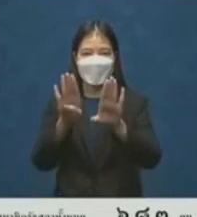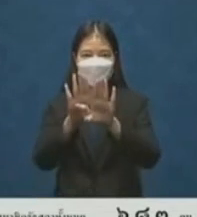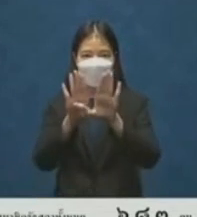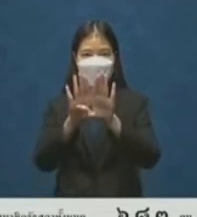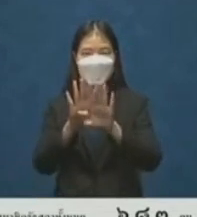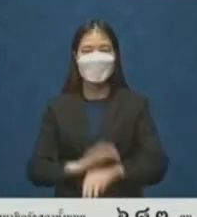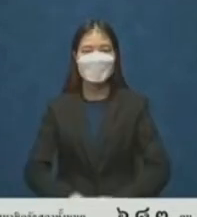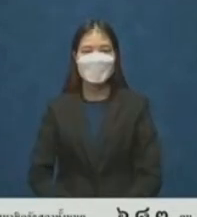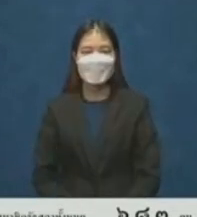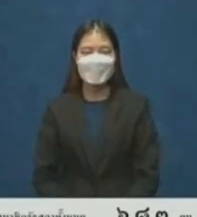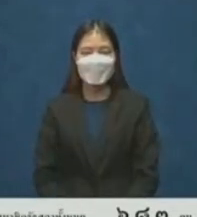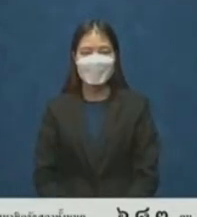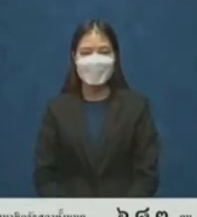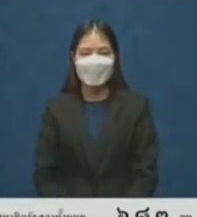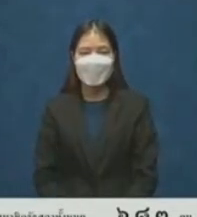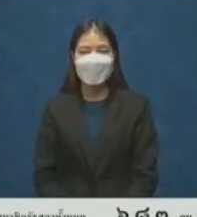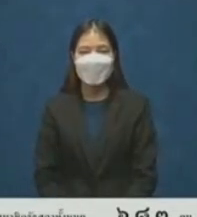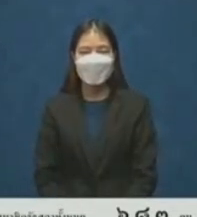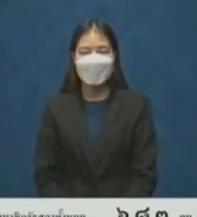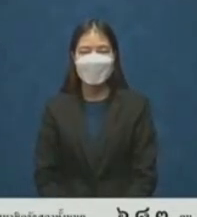ขอปิดการแสดงตนครับ